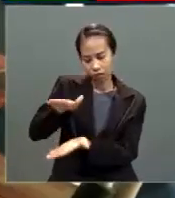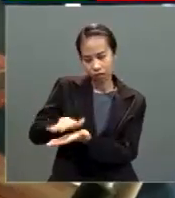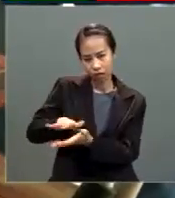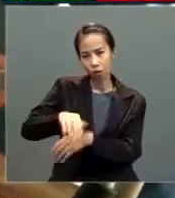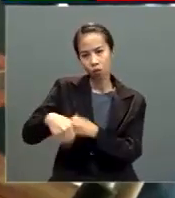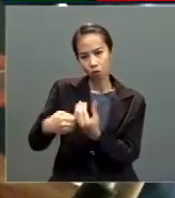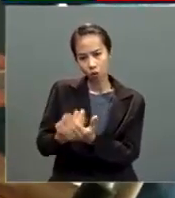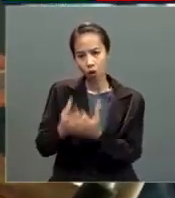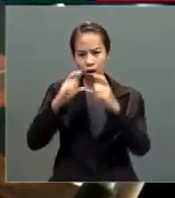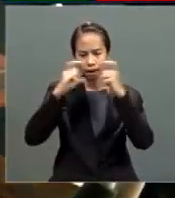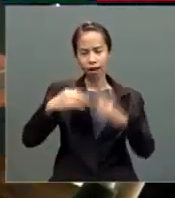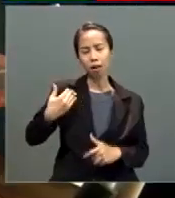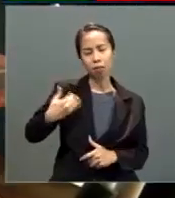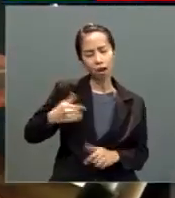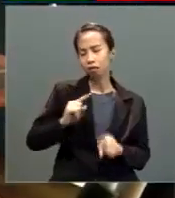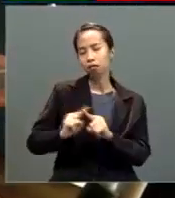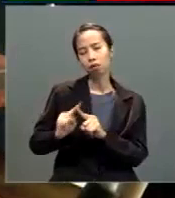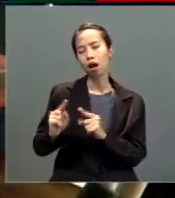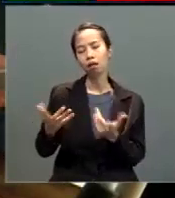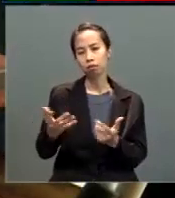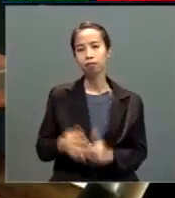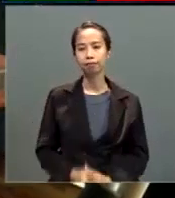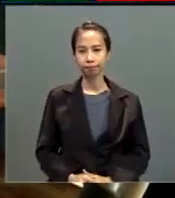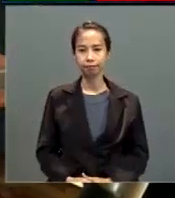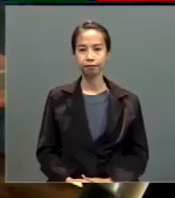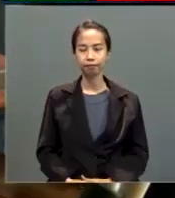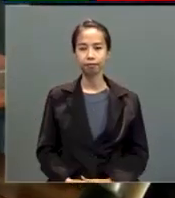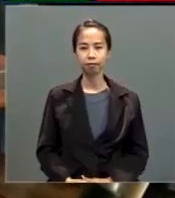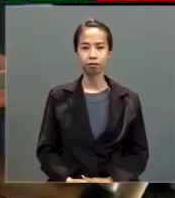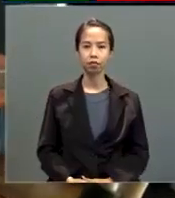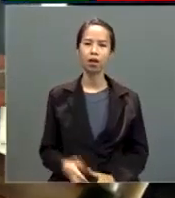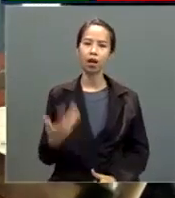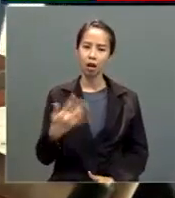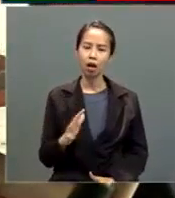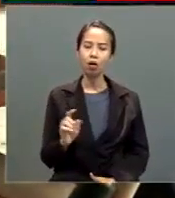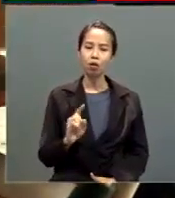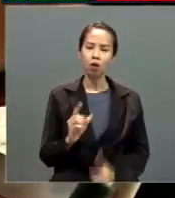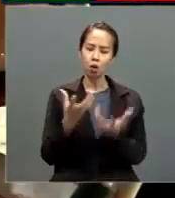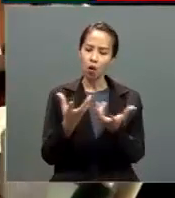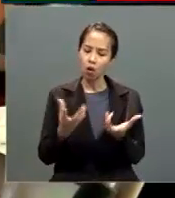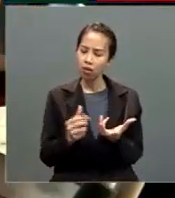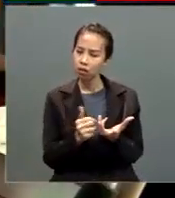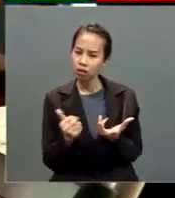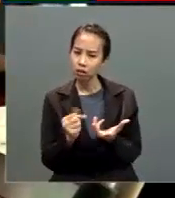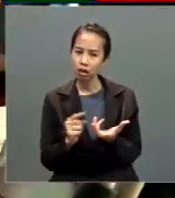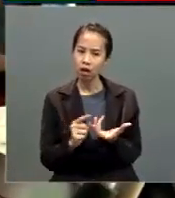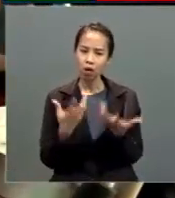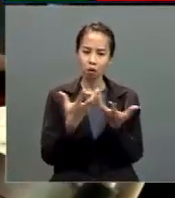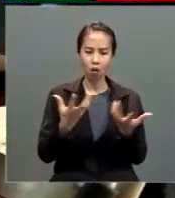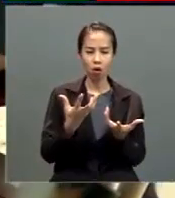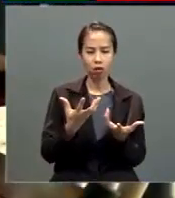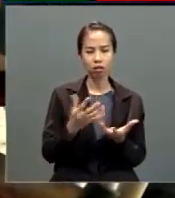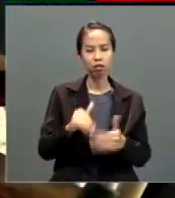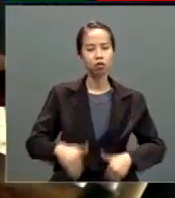ไรที่ป้องกันนะครับแล้วก็อื่นๆก็จะเป็นพวกเครื่องยังชีพเพราะว่าเวลาเ